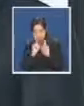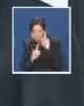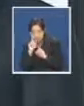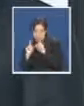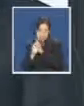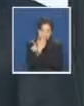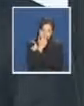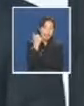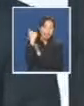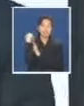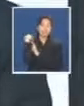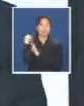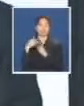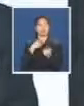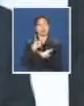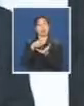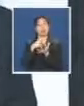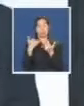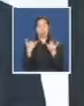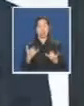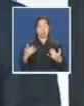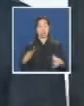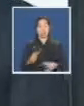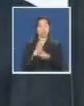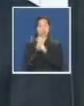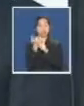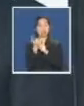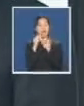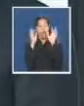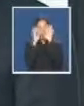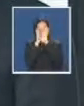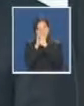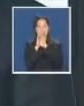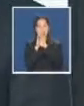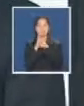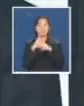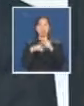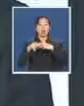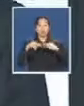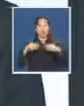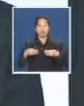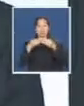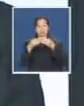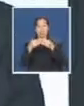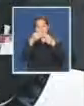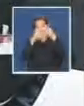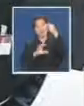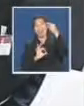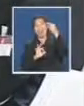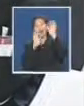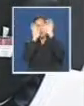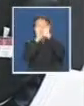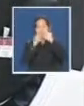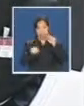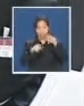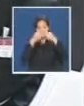ชี้เห็นแล้วก็นำเสนอว่าวันนี้ข้อสรุปที่เราได้นั้นเปรียบเสมือนของขวัญ 9ชิ้นที่จะมอบให้แก่พี่น้องประชาชนคนไทยของ